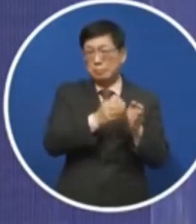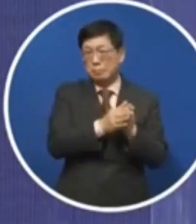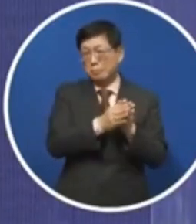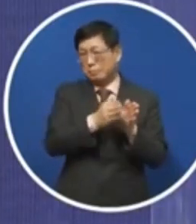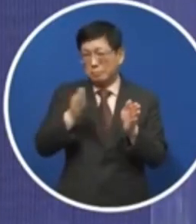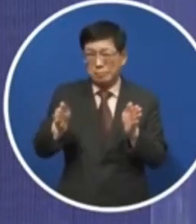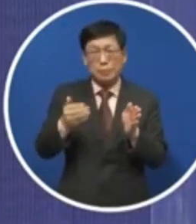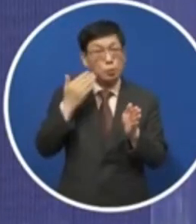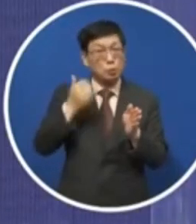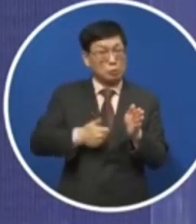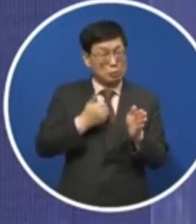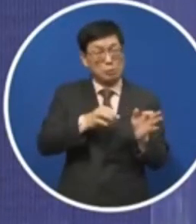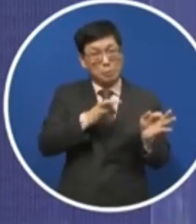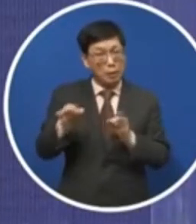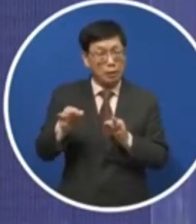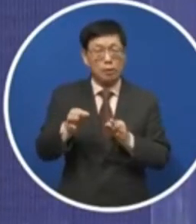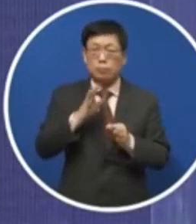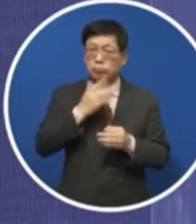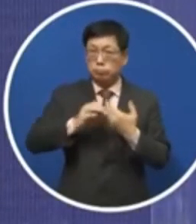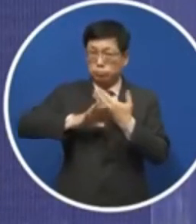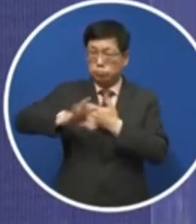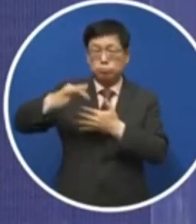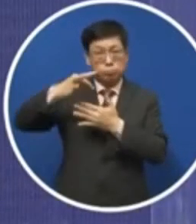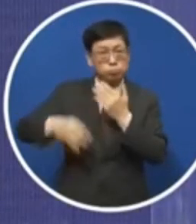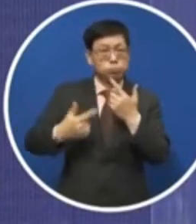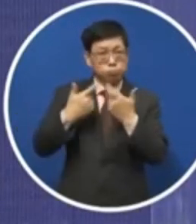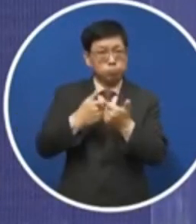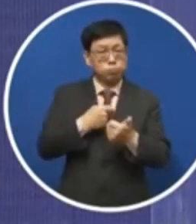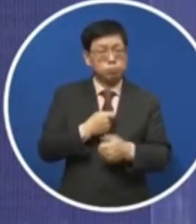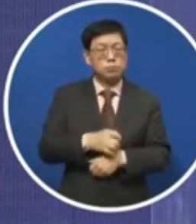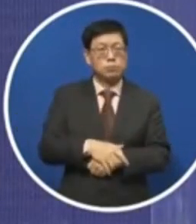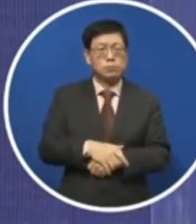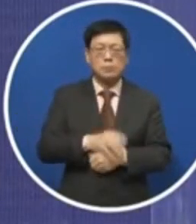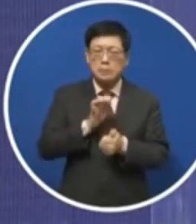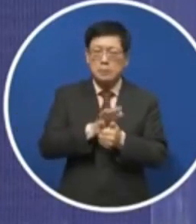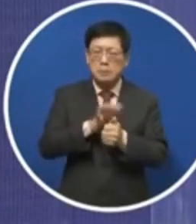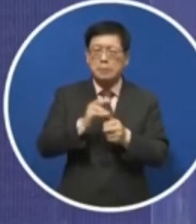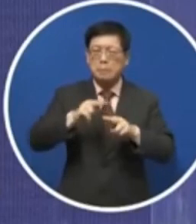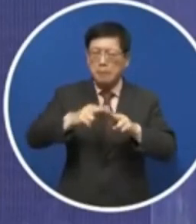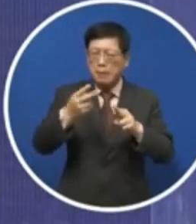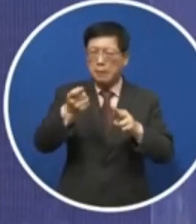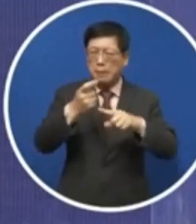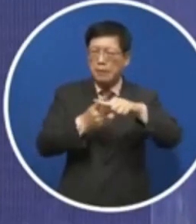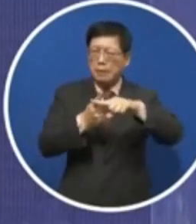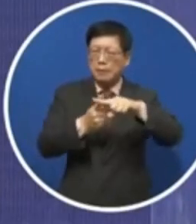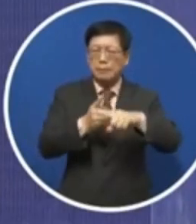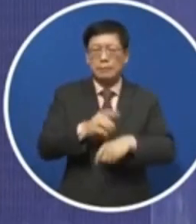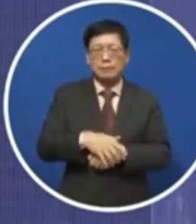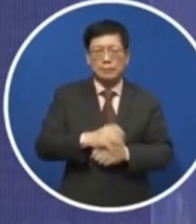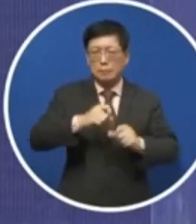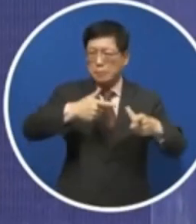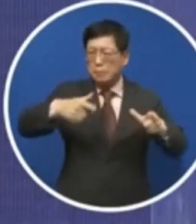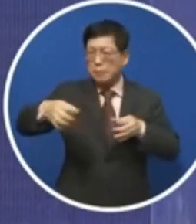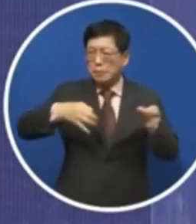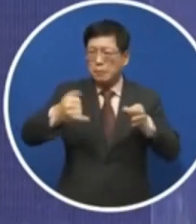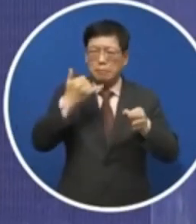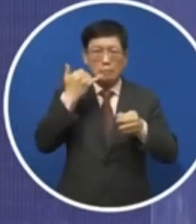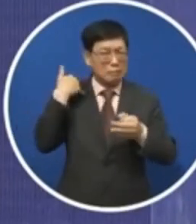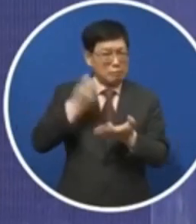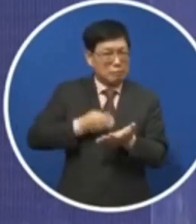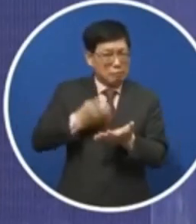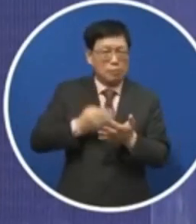啊？延长的话，是不是要有相关的配套来适度的松绑、放宽各行各业的高度管